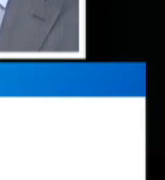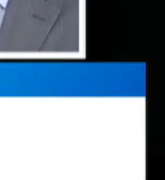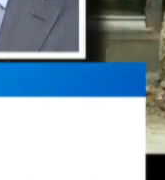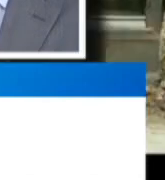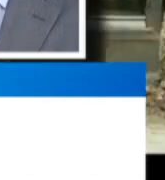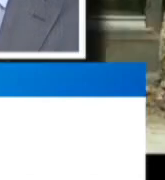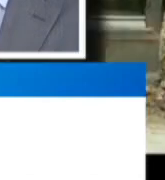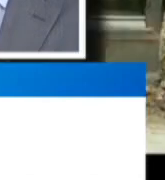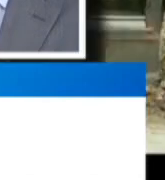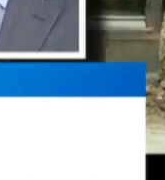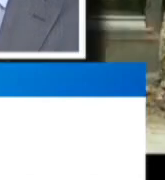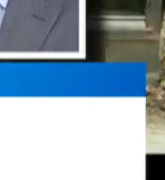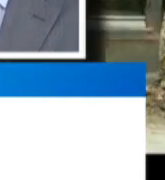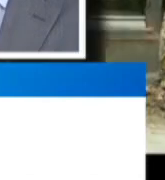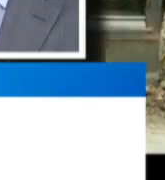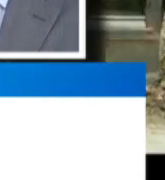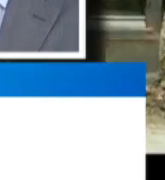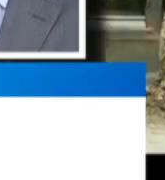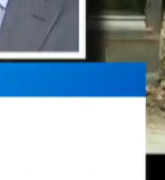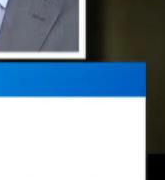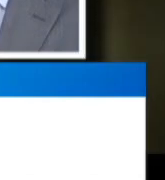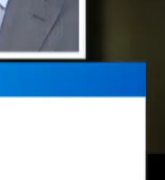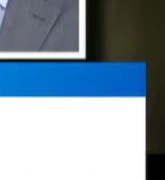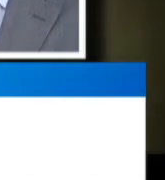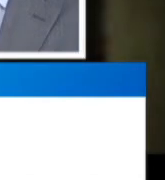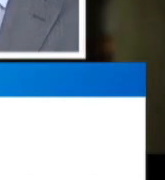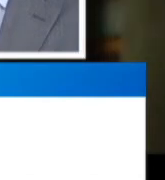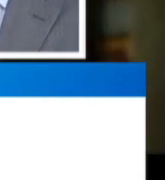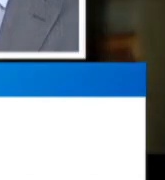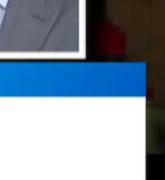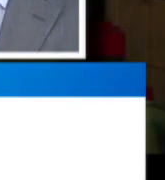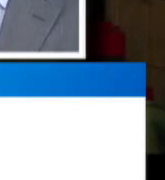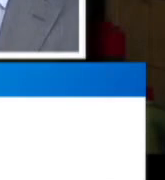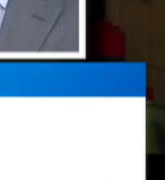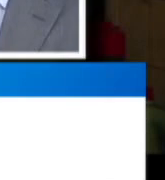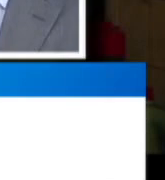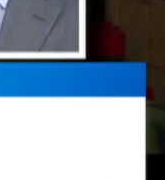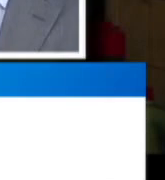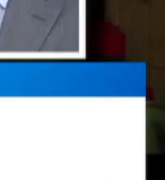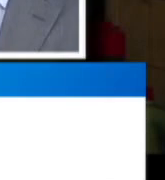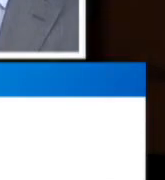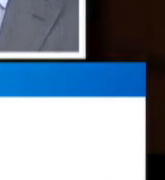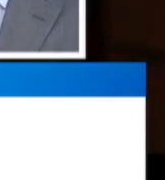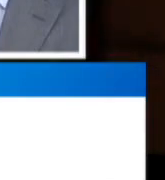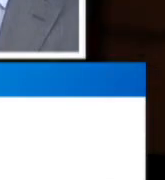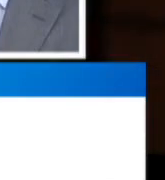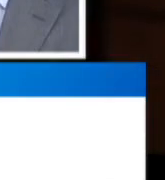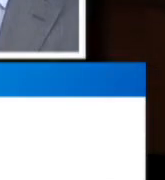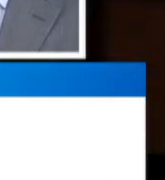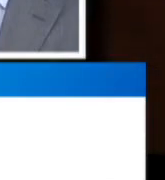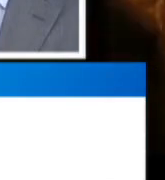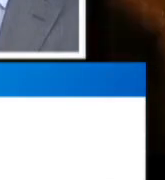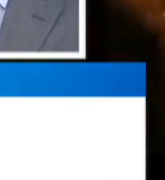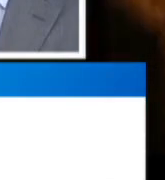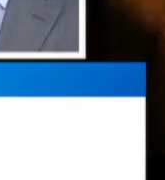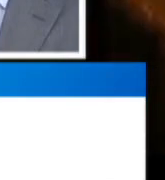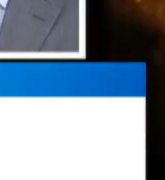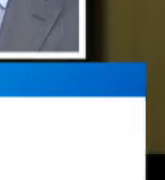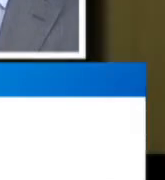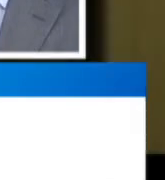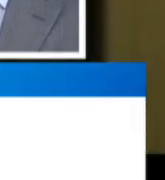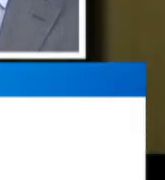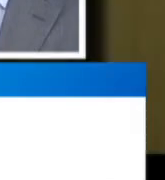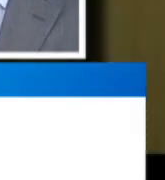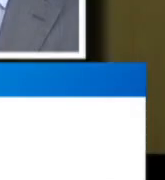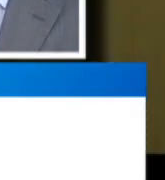감상하는데 반지하에 사는 송강호 가족은 그 물이 빗물이 그냥 기반으로 쏟아져 들어오는 감사는 격해